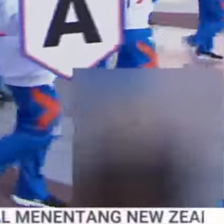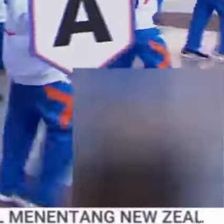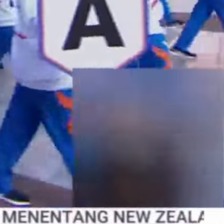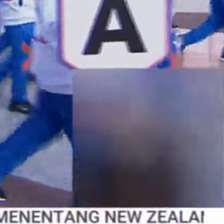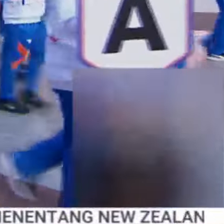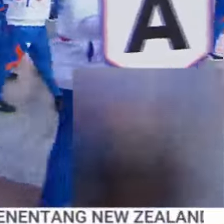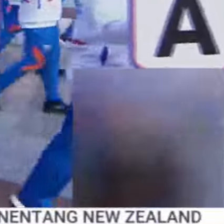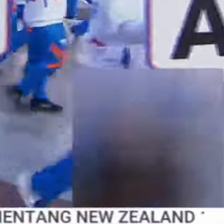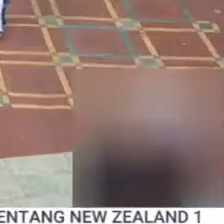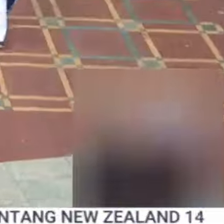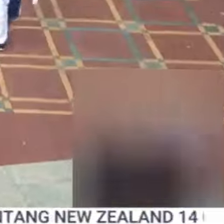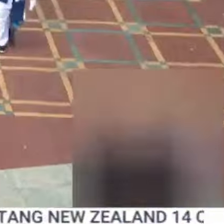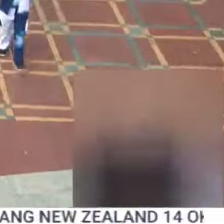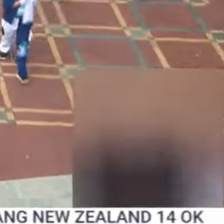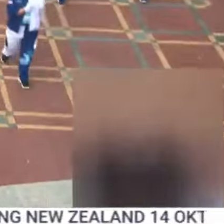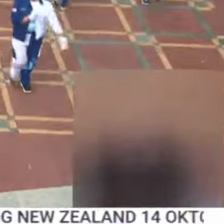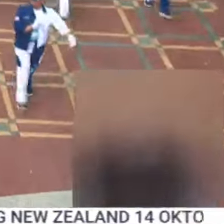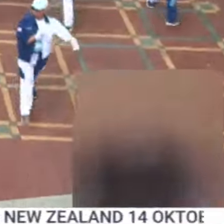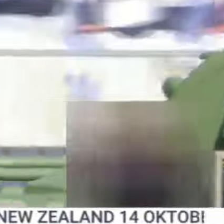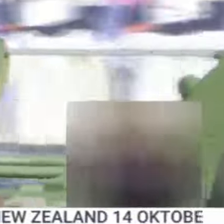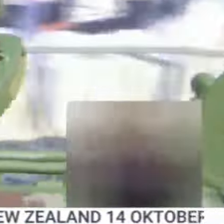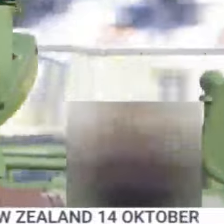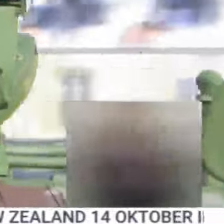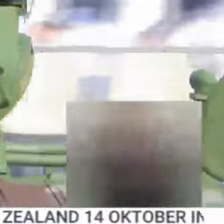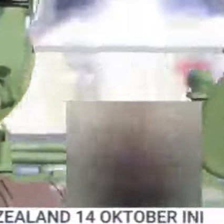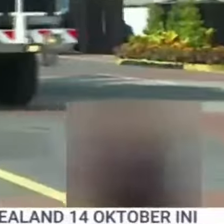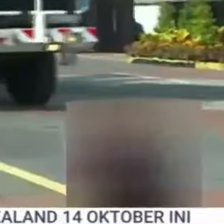sambutan luar biasa Hari Kebangsaan.